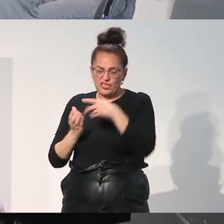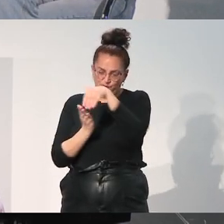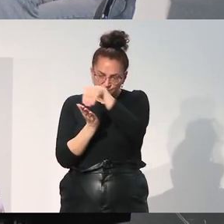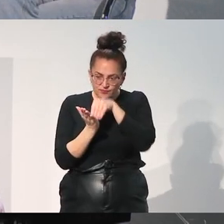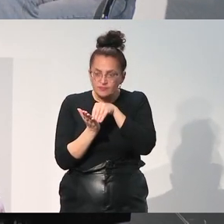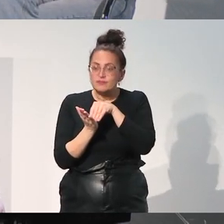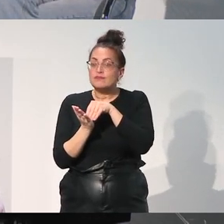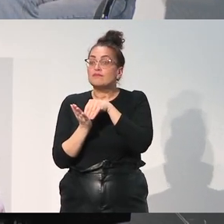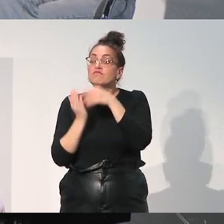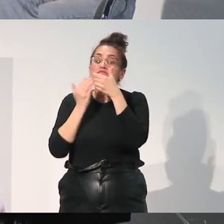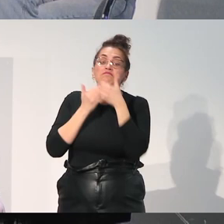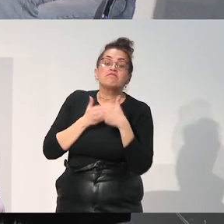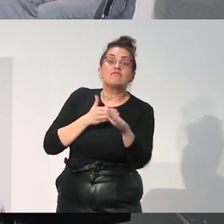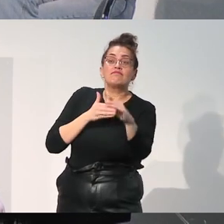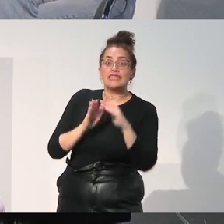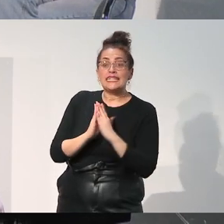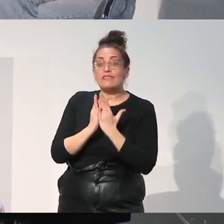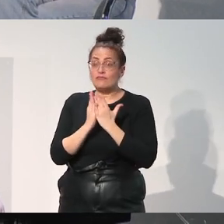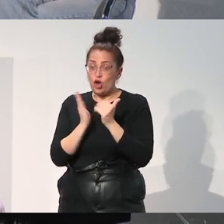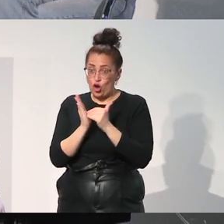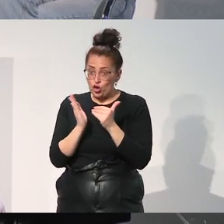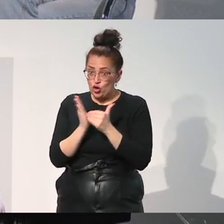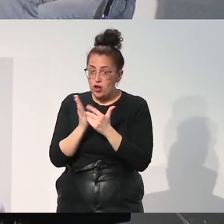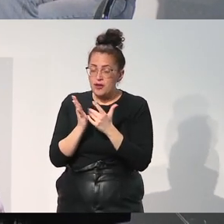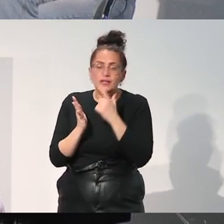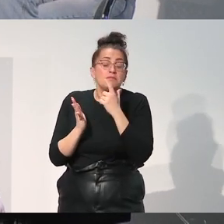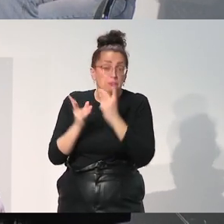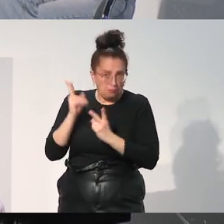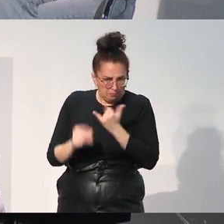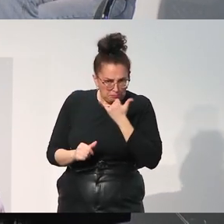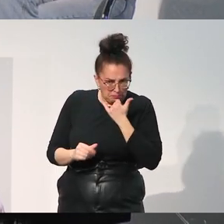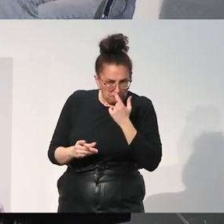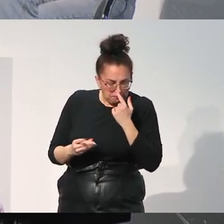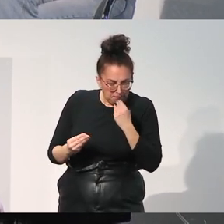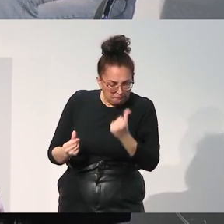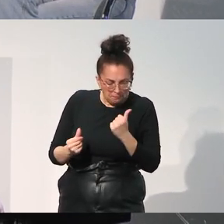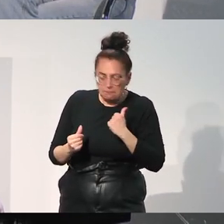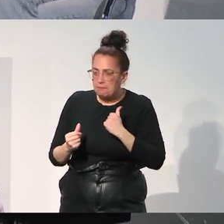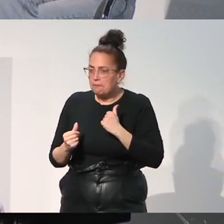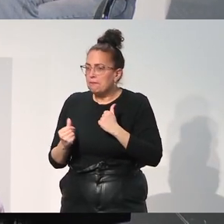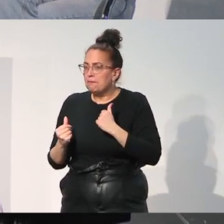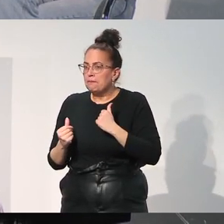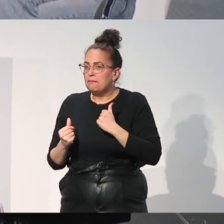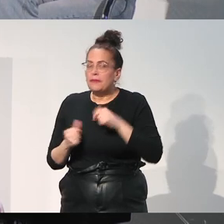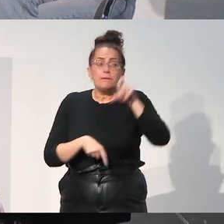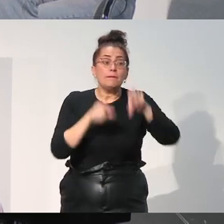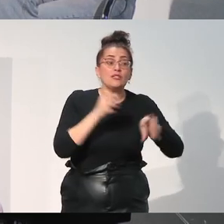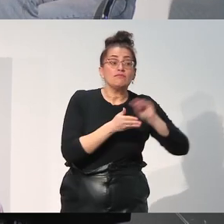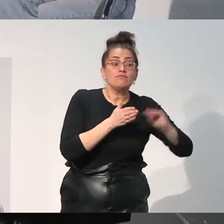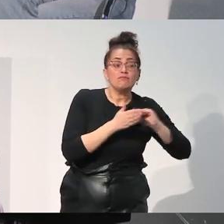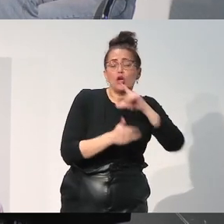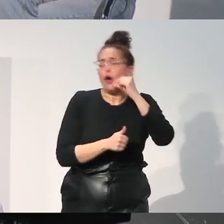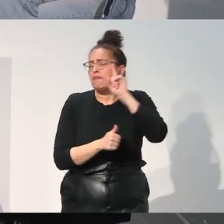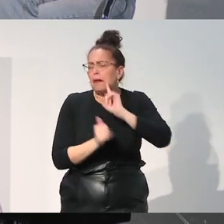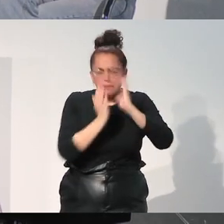prochains livres parce que j'ai le sentiment que, et pour en avoir discuté avec plusieurs autrices et auteurs,